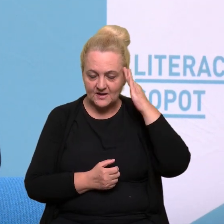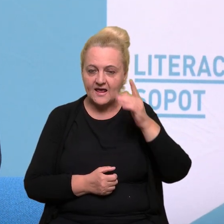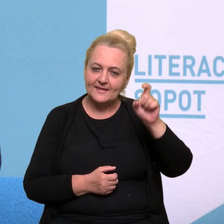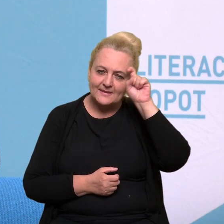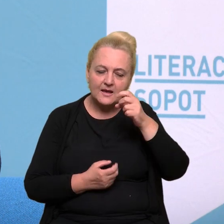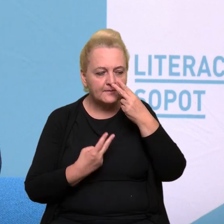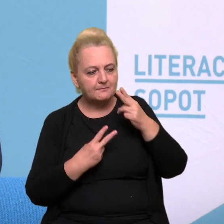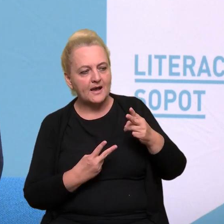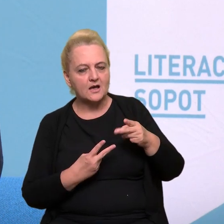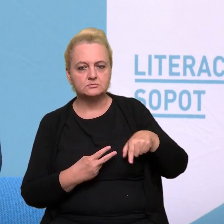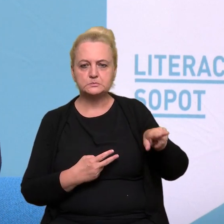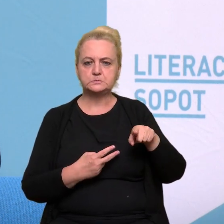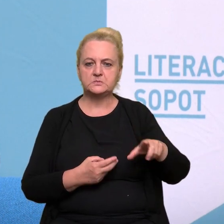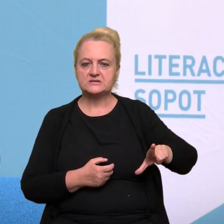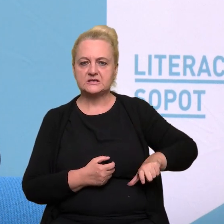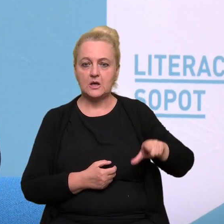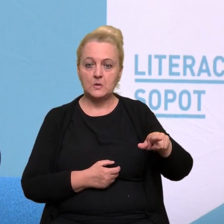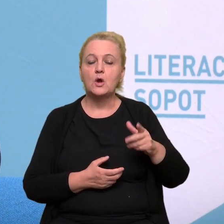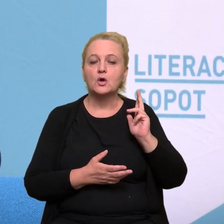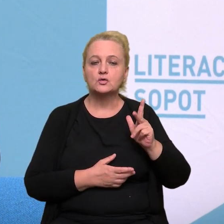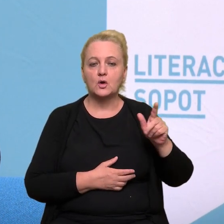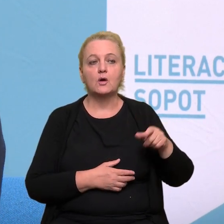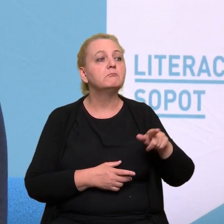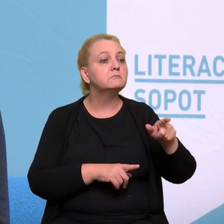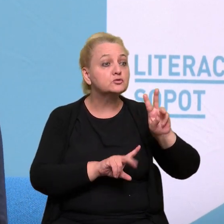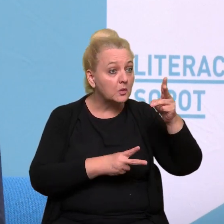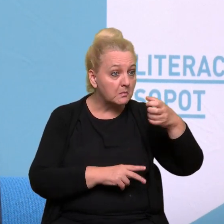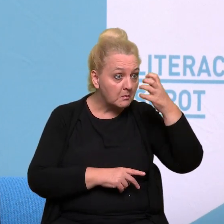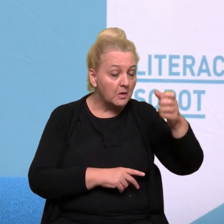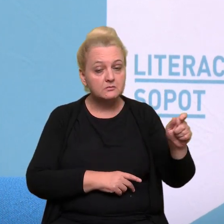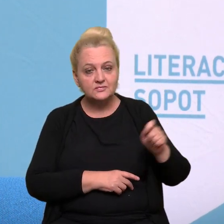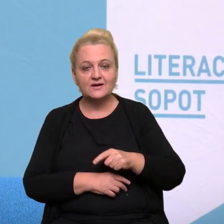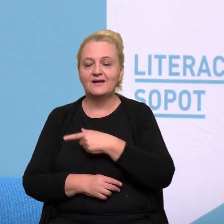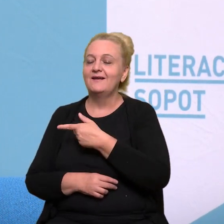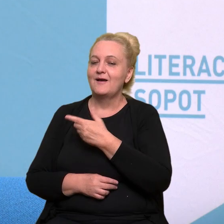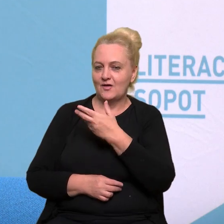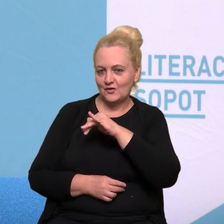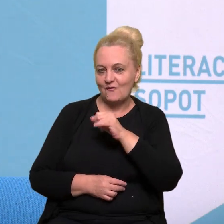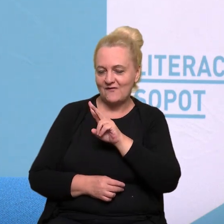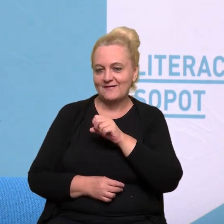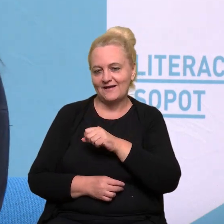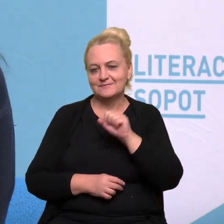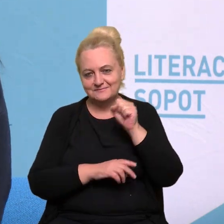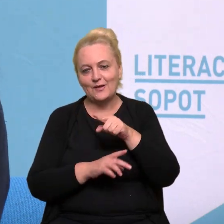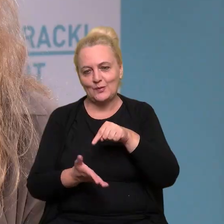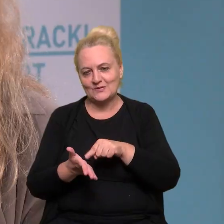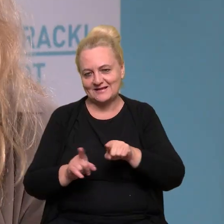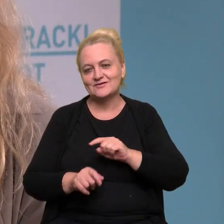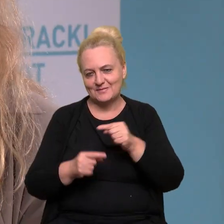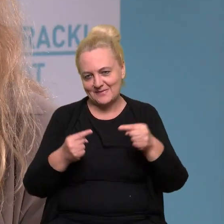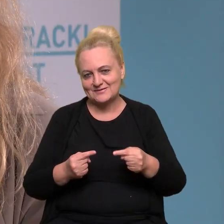Niemcy trochę patrzą z zazdrością na tych, co przyjeżdżają na przykład z Monachium. Cieszę się, że Jovanna kiwa głową, to znaczy, że się wszystko